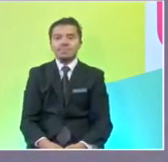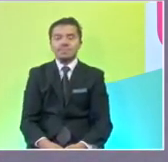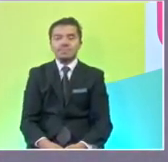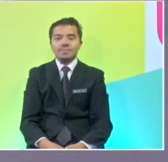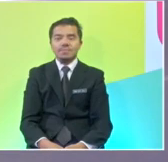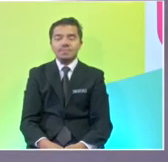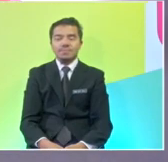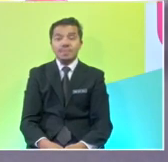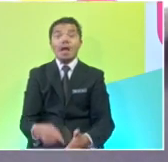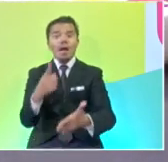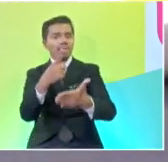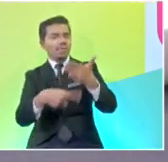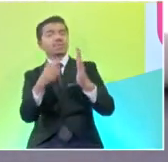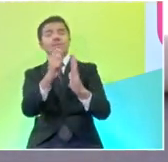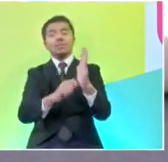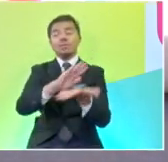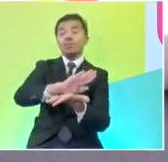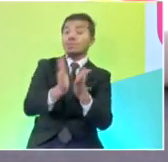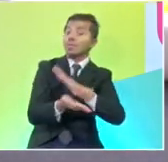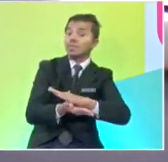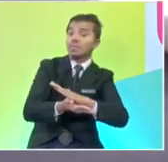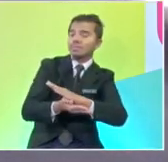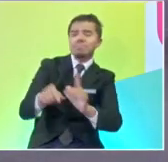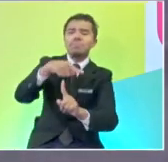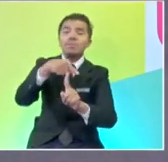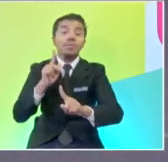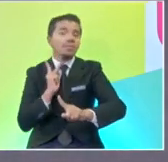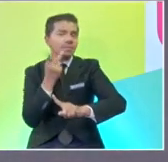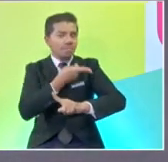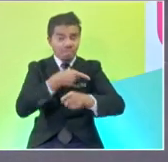pelan-pelan semua oke